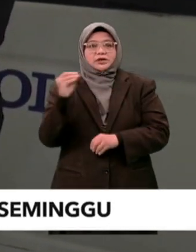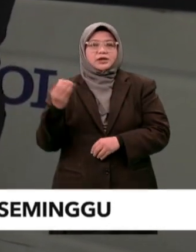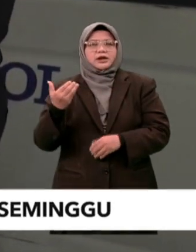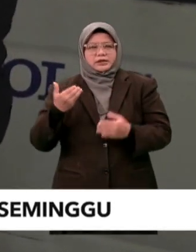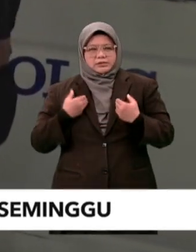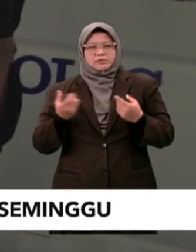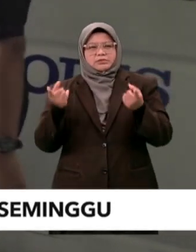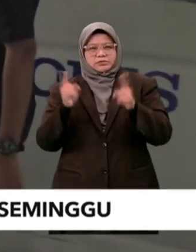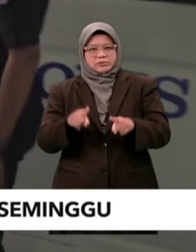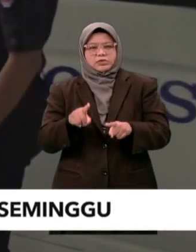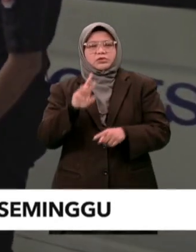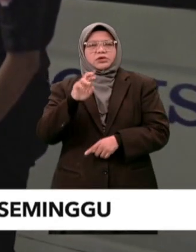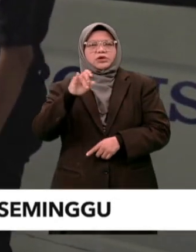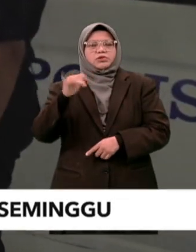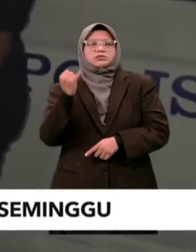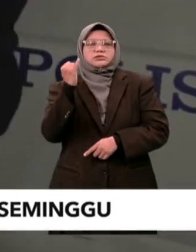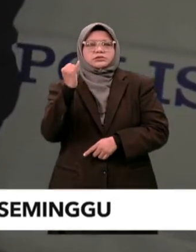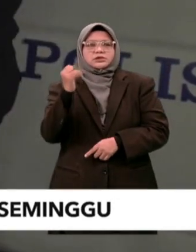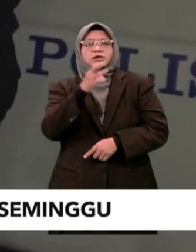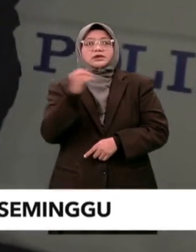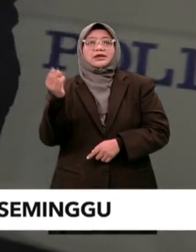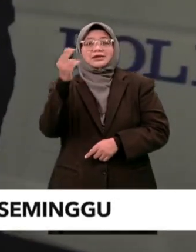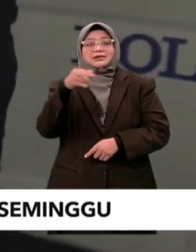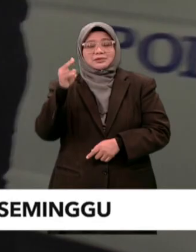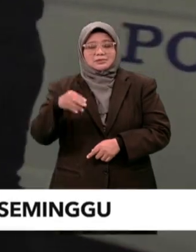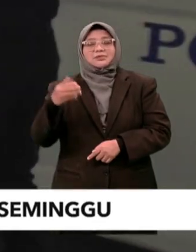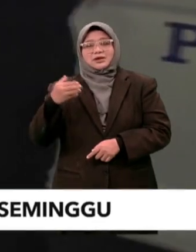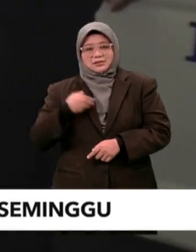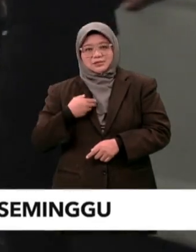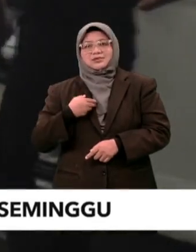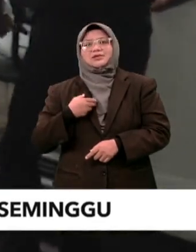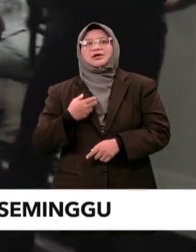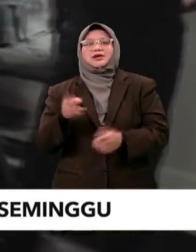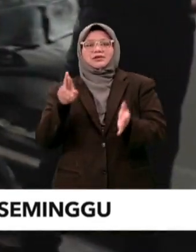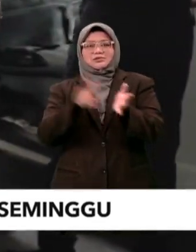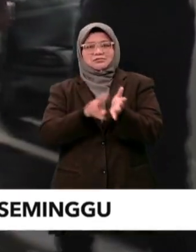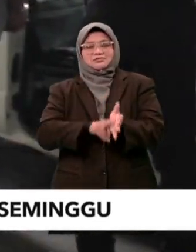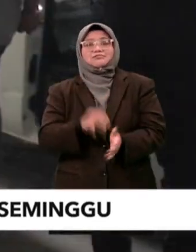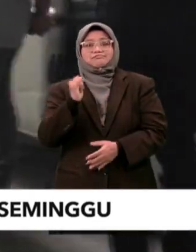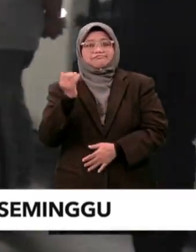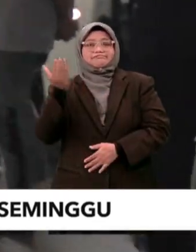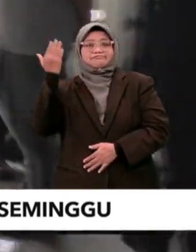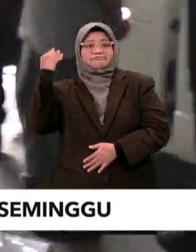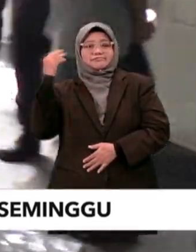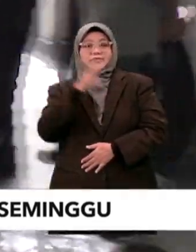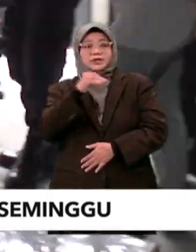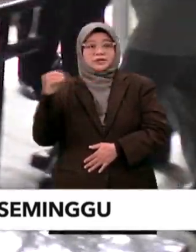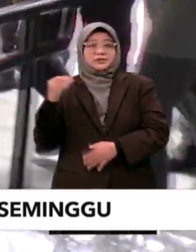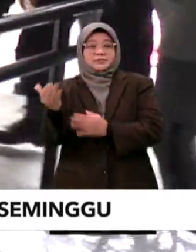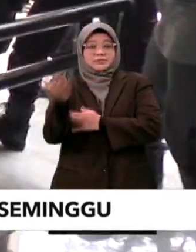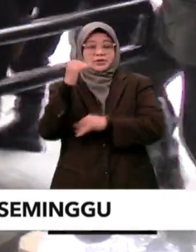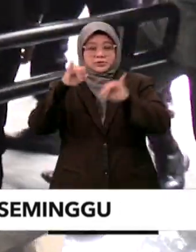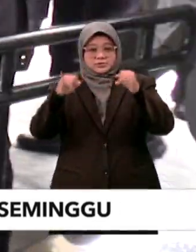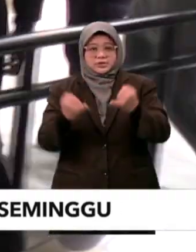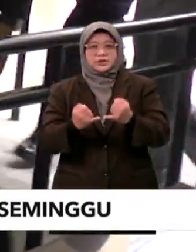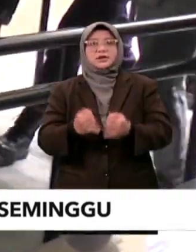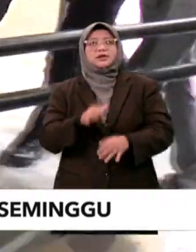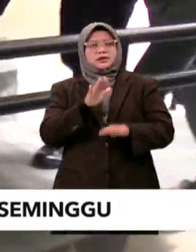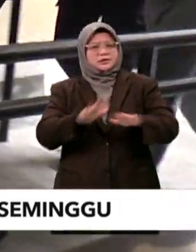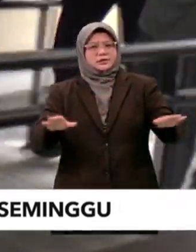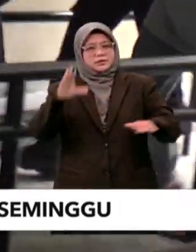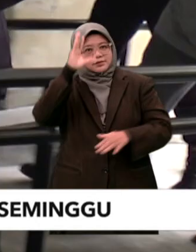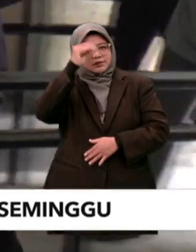suaminya pemandu grab mempunyai satu record jenai lampau dalam kejadian padi Jumat seorang kanak-kanak lelaki